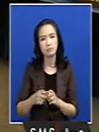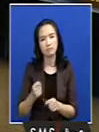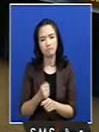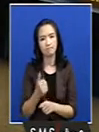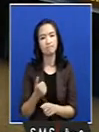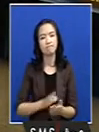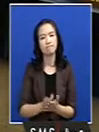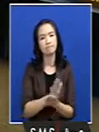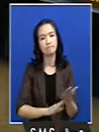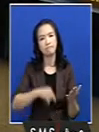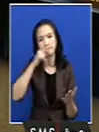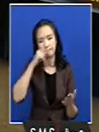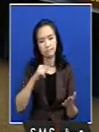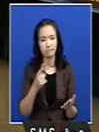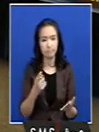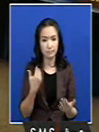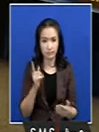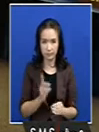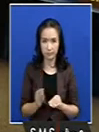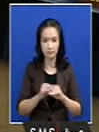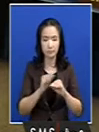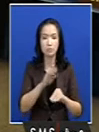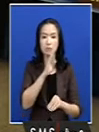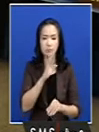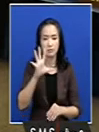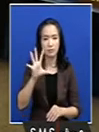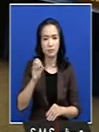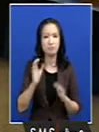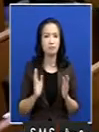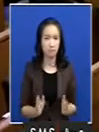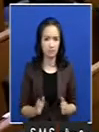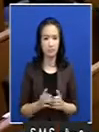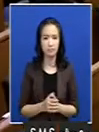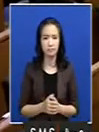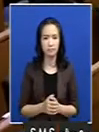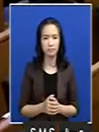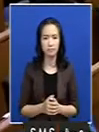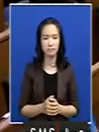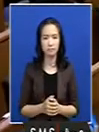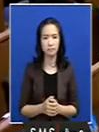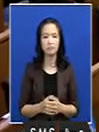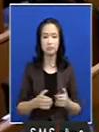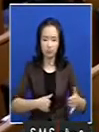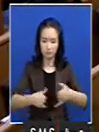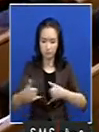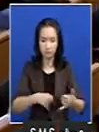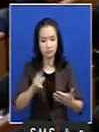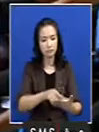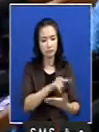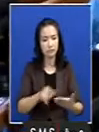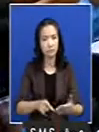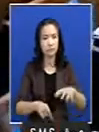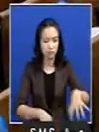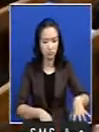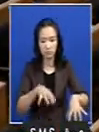ลทั่วประเทศได้จึงมีการเพิ่มจำนวนค่ะให้เป็น50คนแทนนะคะจะได้อิงกับสัดส่วนผู้มาใช้สิทธิ์เลือกตั้งในแต่